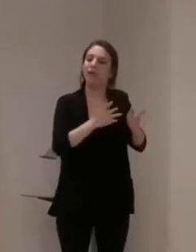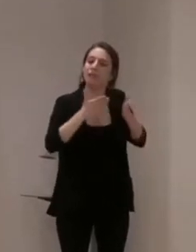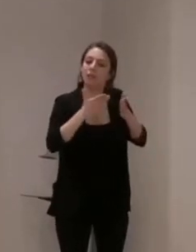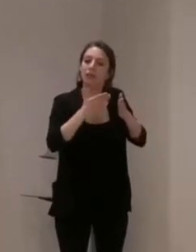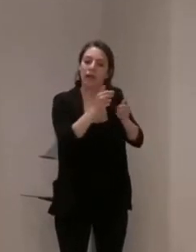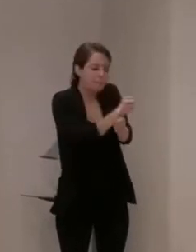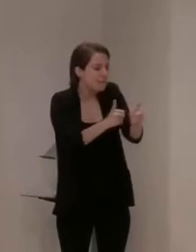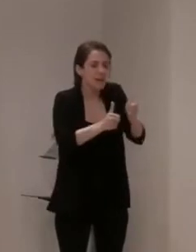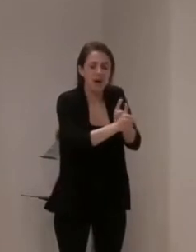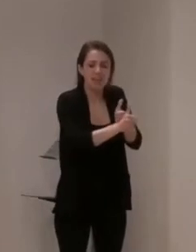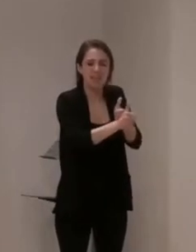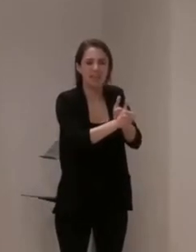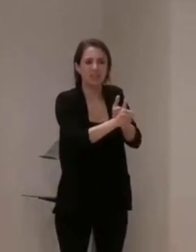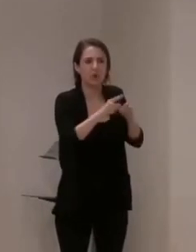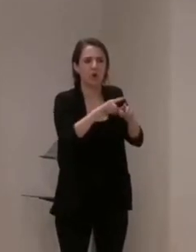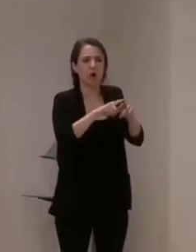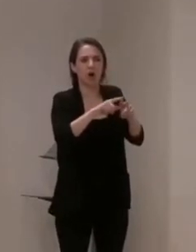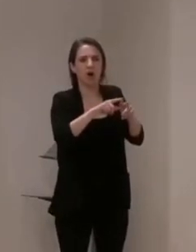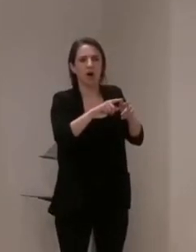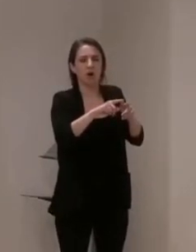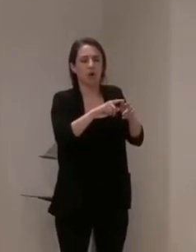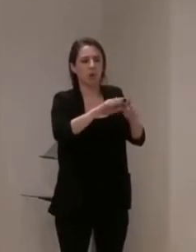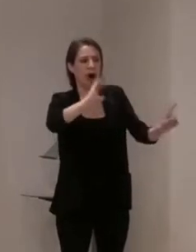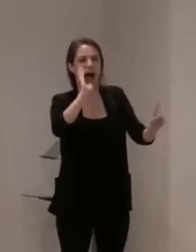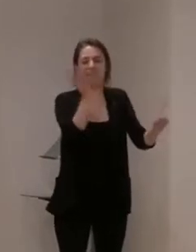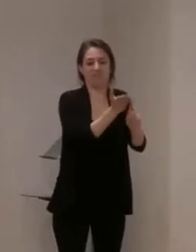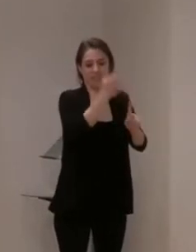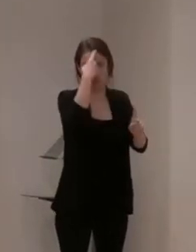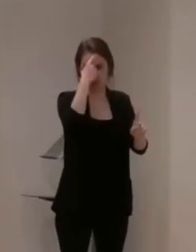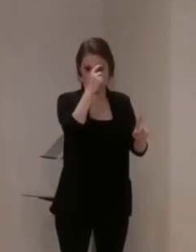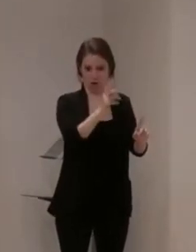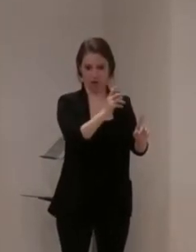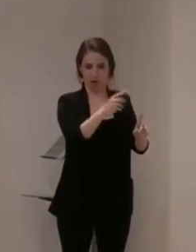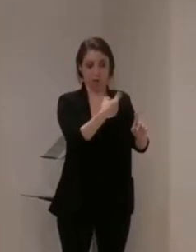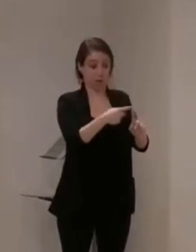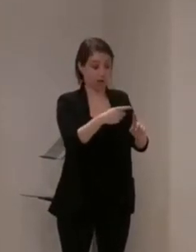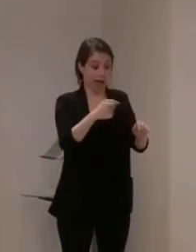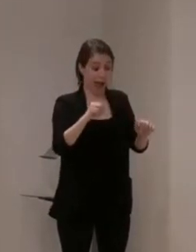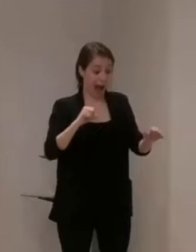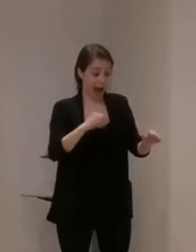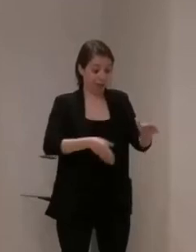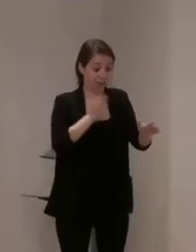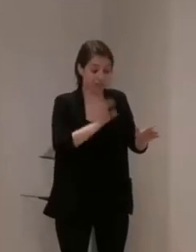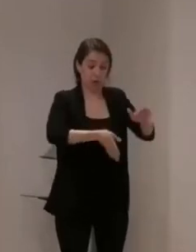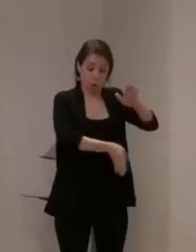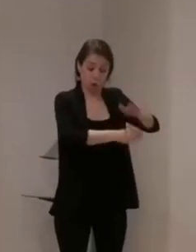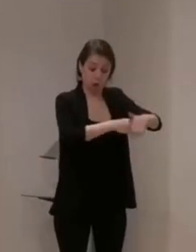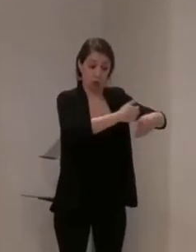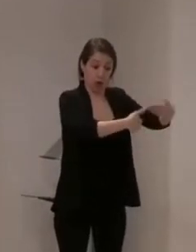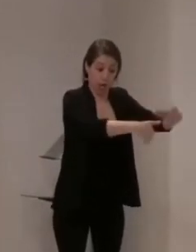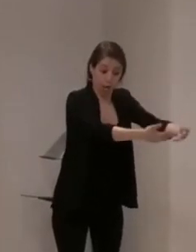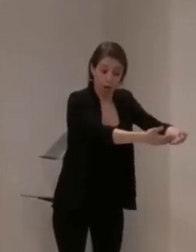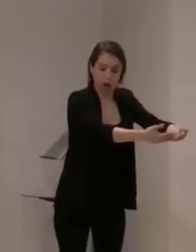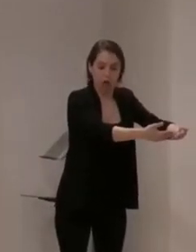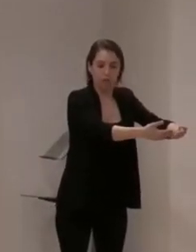primera de totes, la que més profana la seva memòria de dolor, és que continuï sent allò que era quan